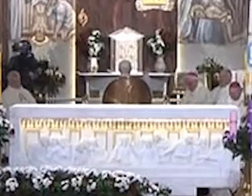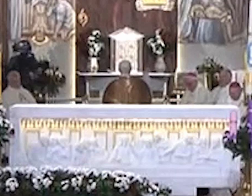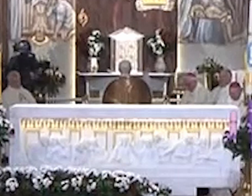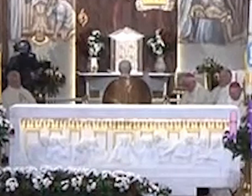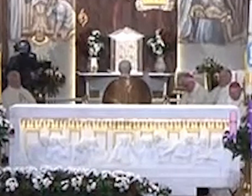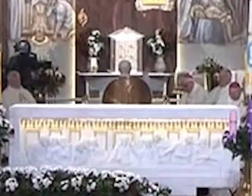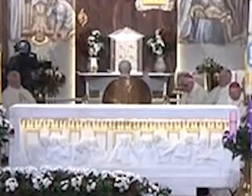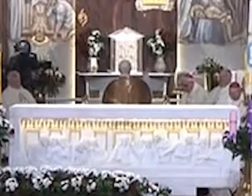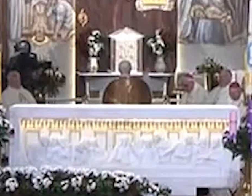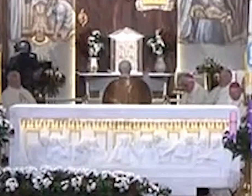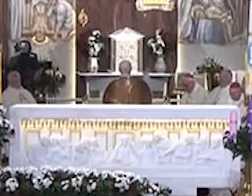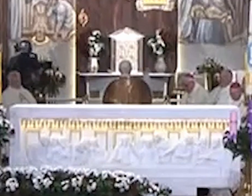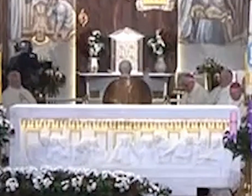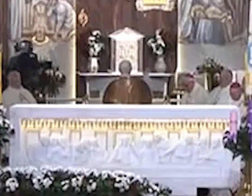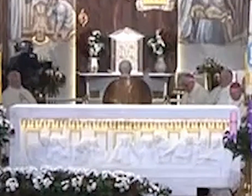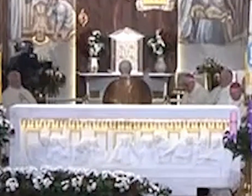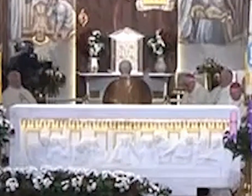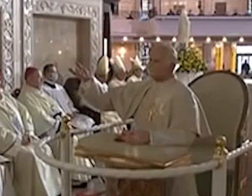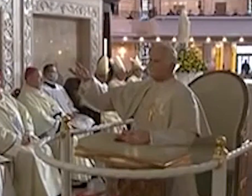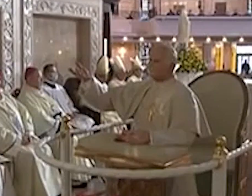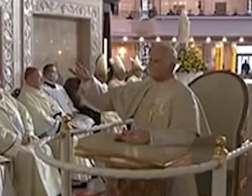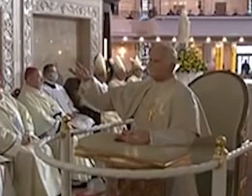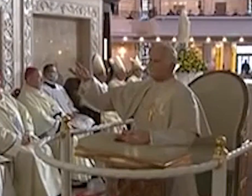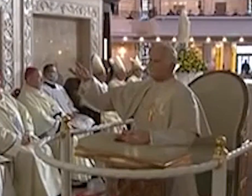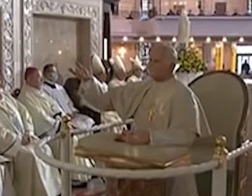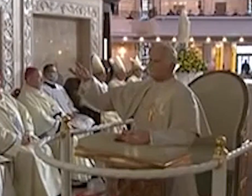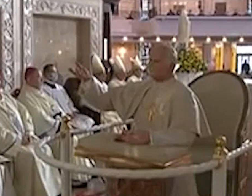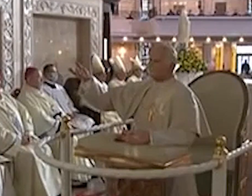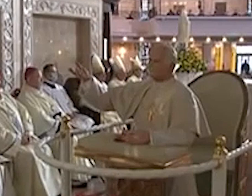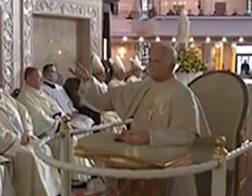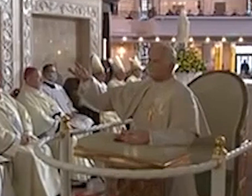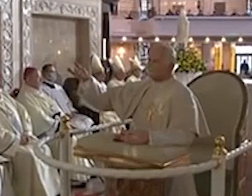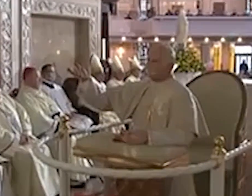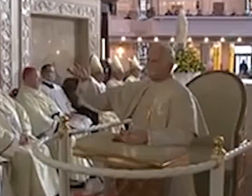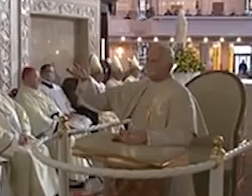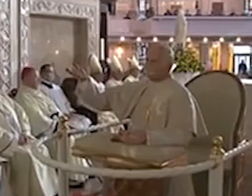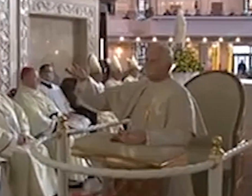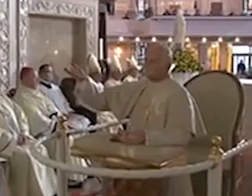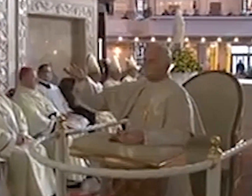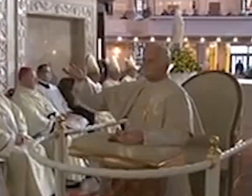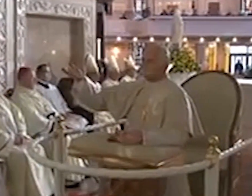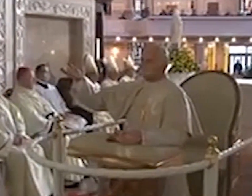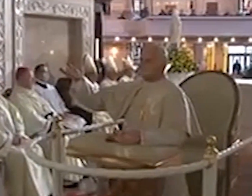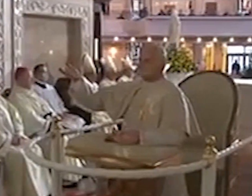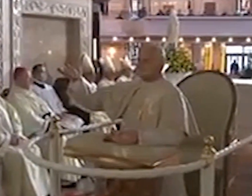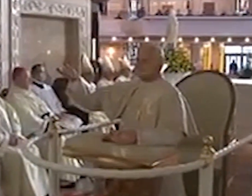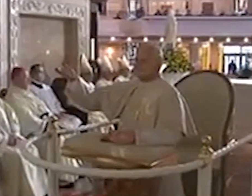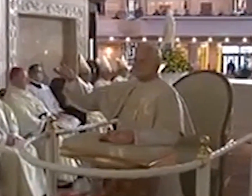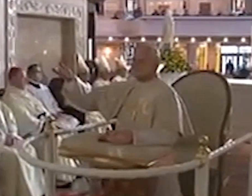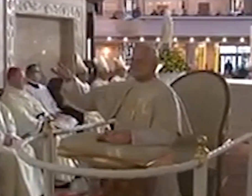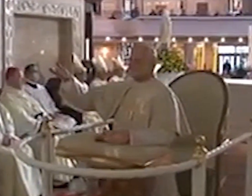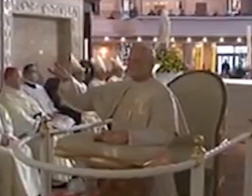była spontaniczna, a jego zamiarem nie było kogokolwiek urazić. Sprawa urodzin Radia Maryja była krytykowana również ze względu na